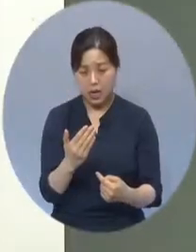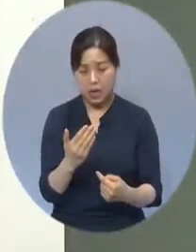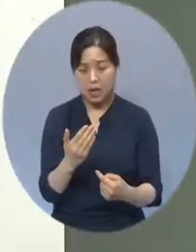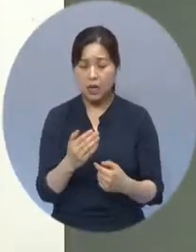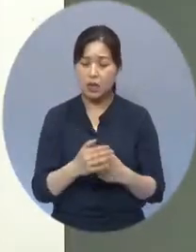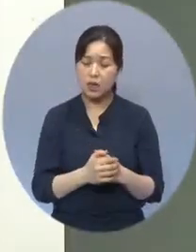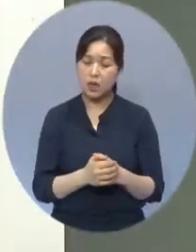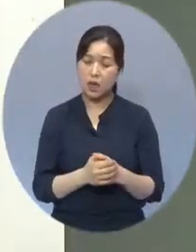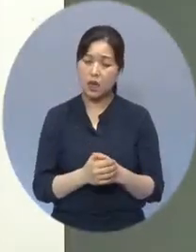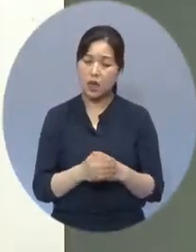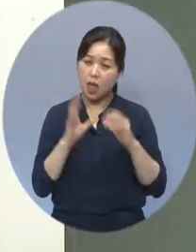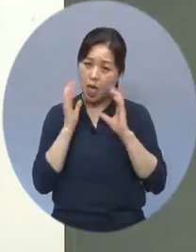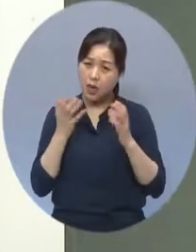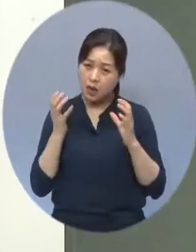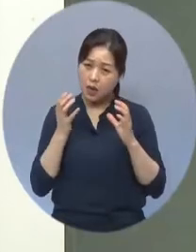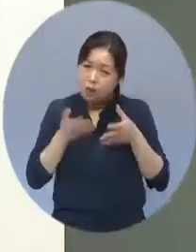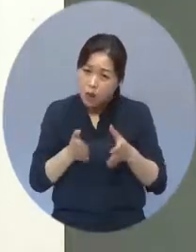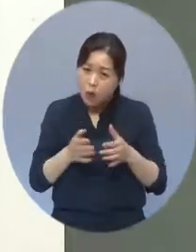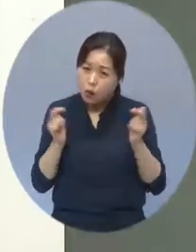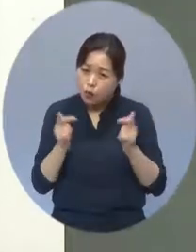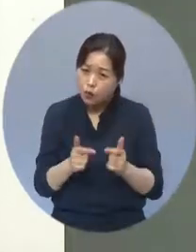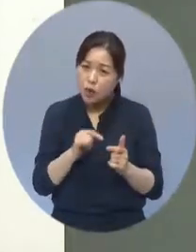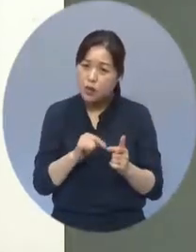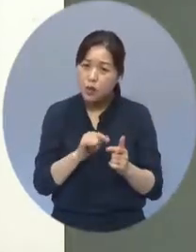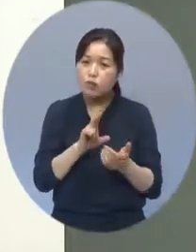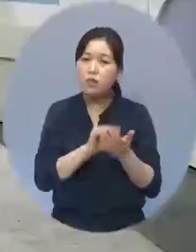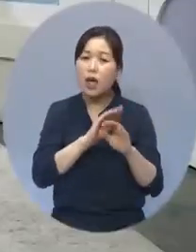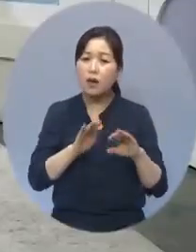무슨 대책이 좋은 대책이 있습니까?